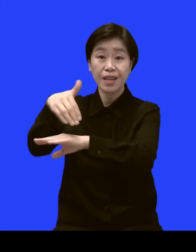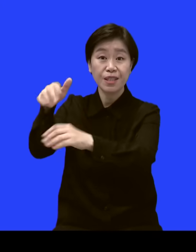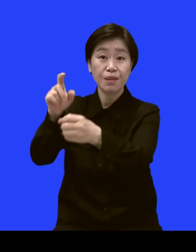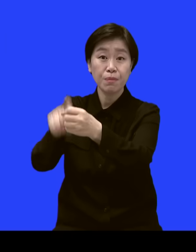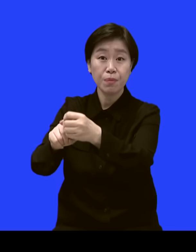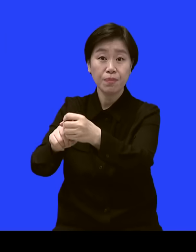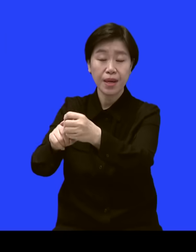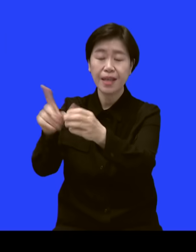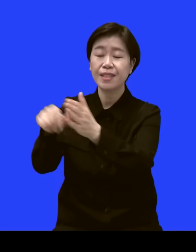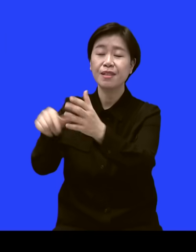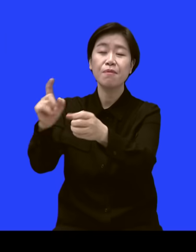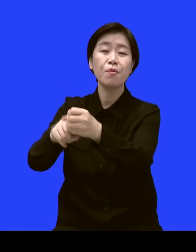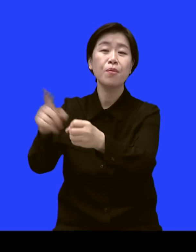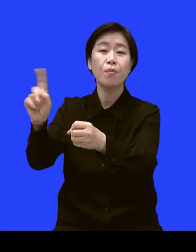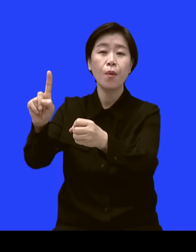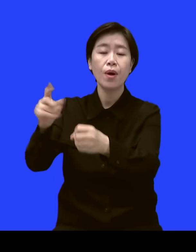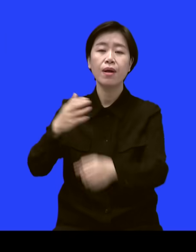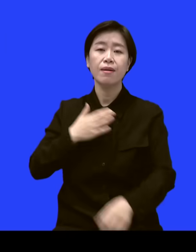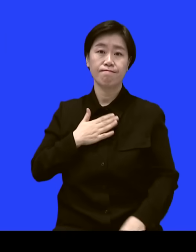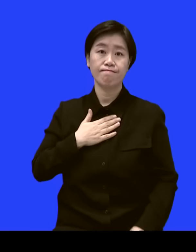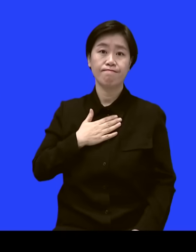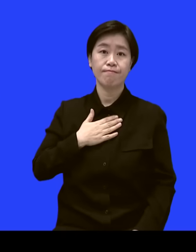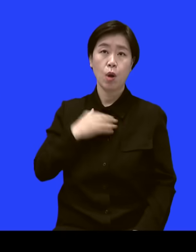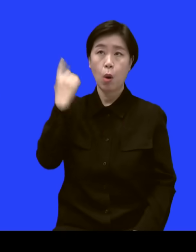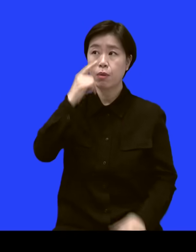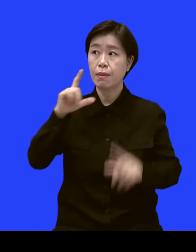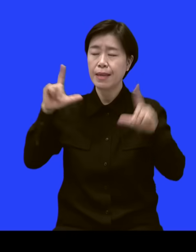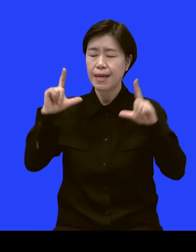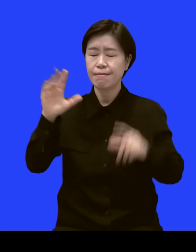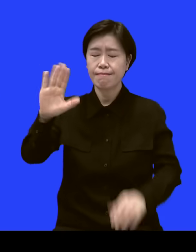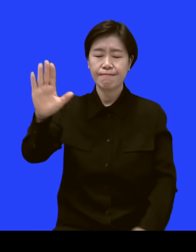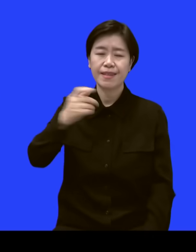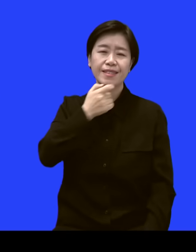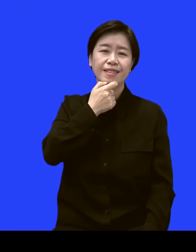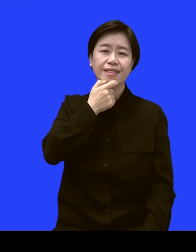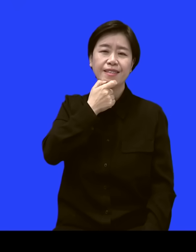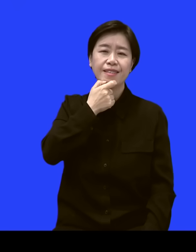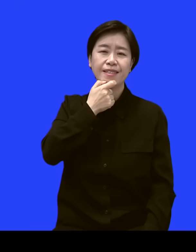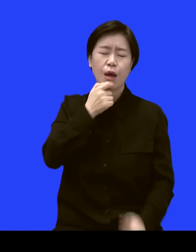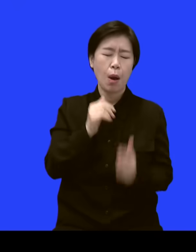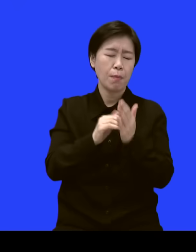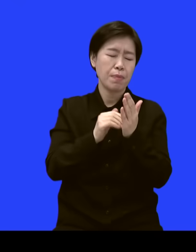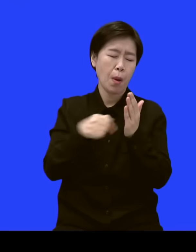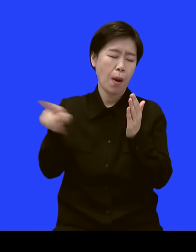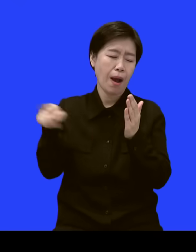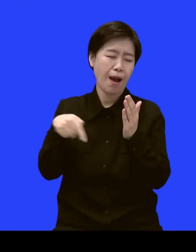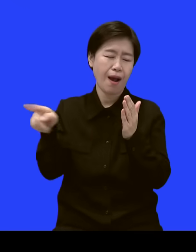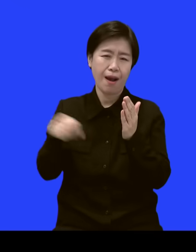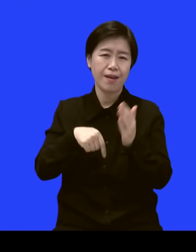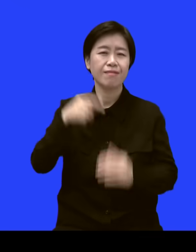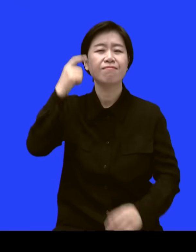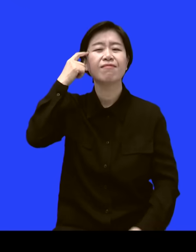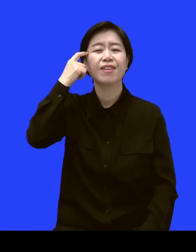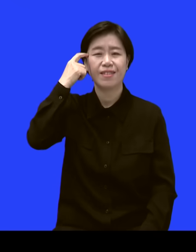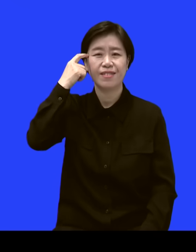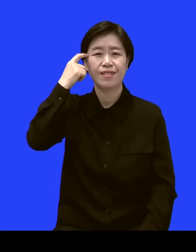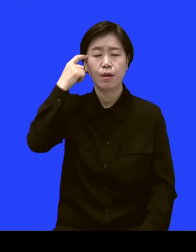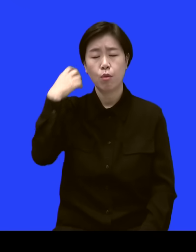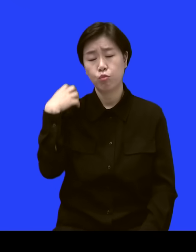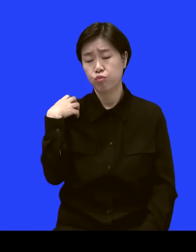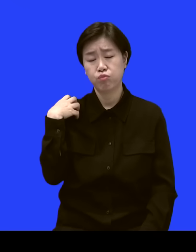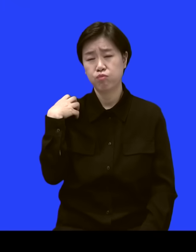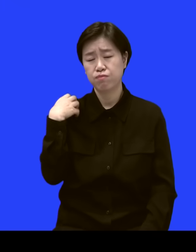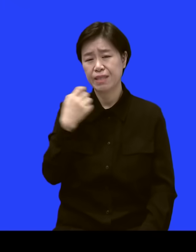게 제 목표였어요. 네. 그래서 대형교회 가시는 분들 많아요. 맞아요. 그죠? 네. 그냥 있는 듯 없는 듯 네. 지내다가 오는 거. 부담이